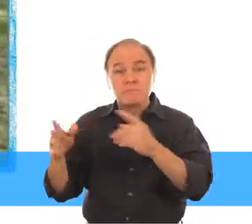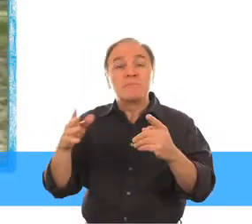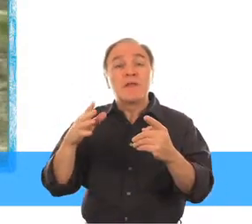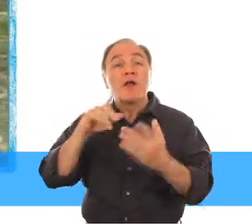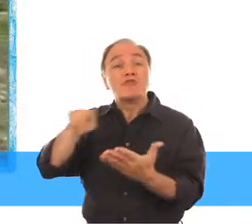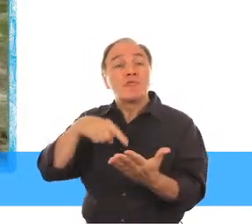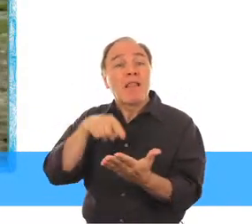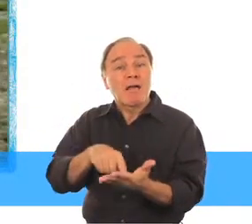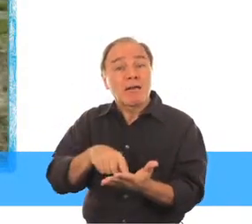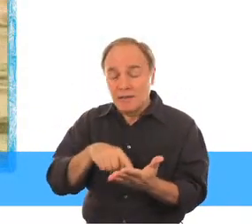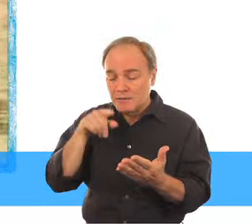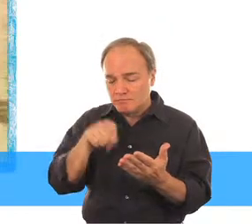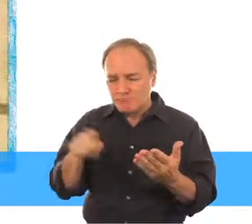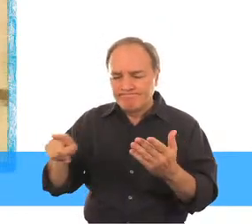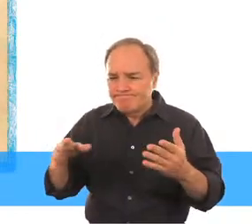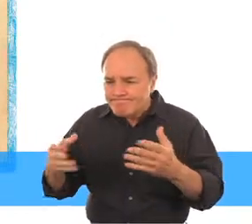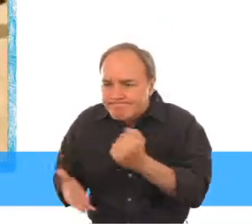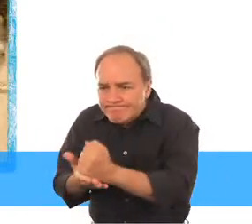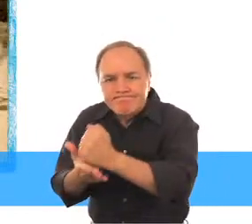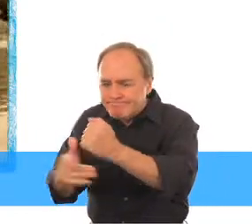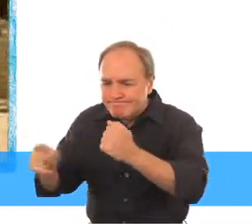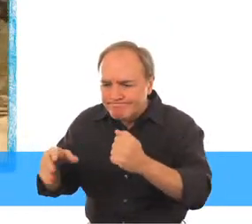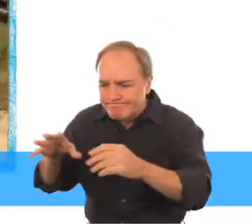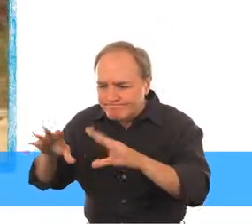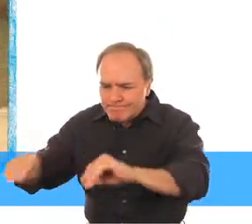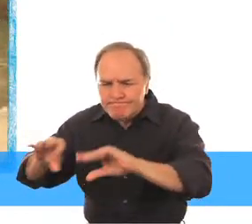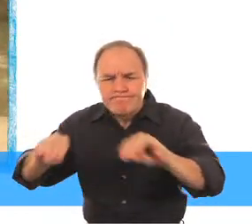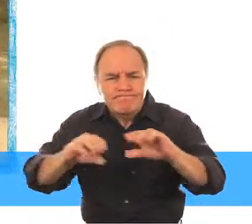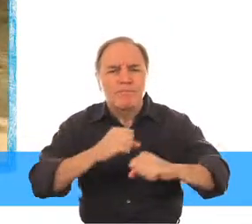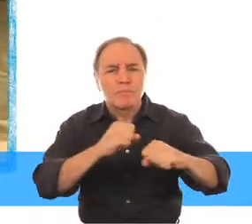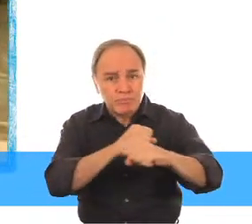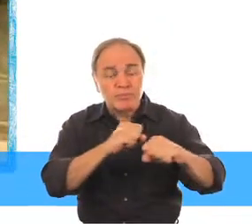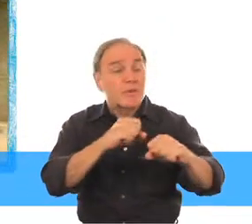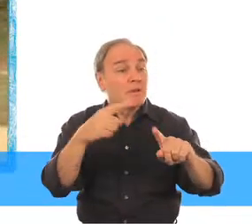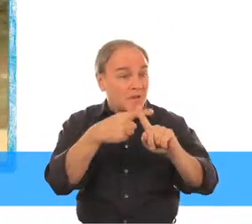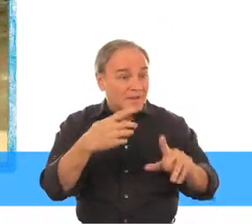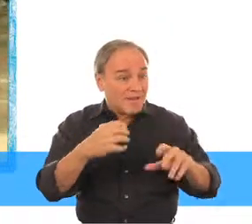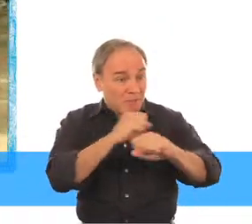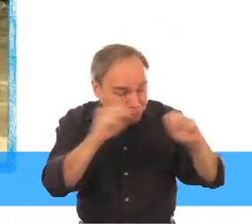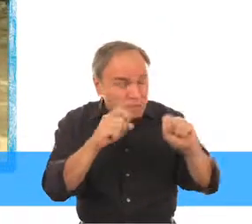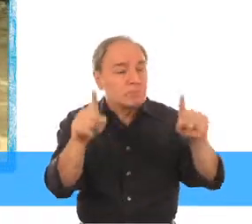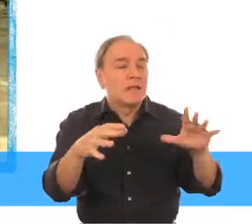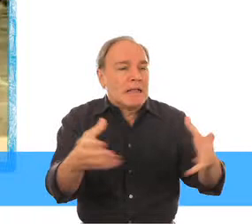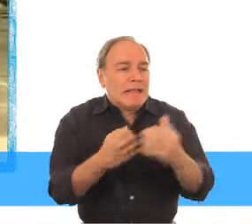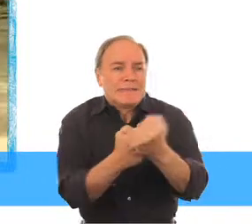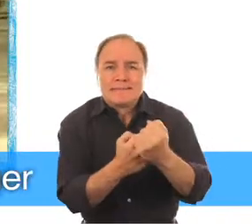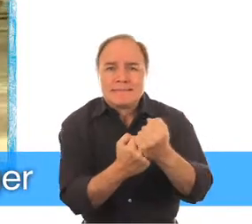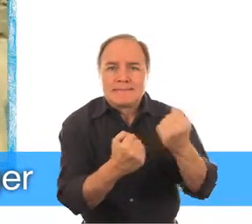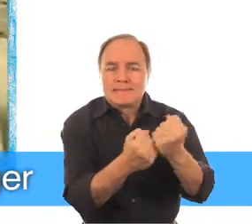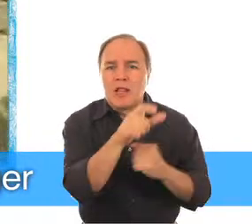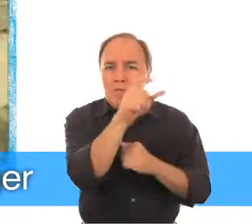par les mines, d'assistance aux victimes et de plaidoyer. Les objectifs du programme sont de doter les communautés affectées de